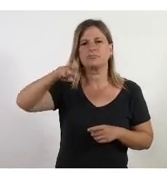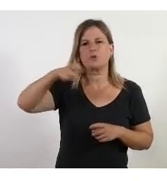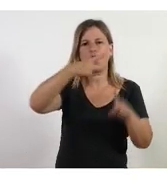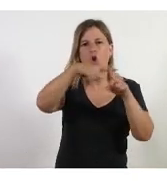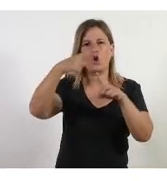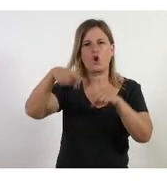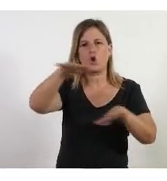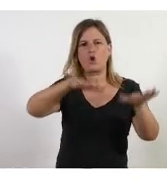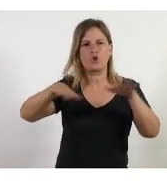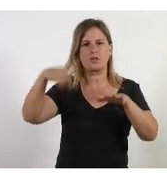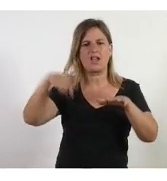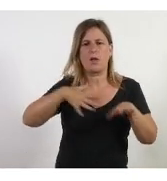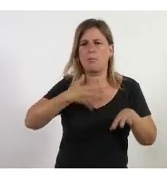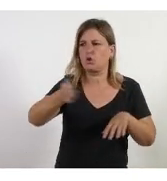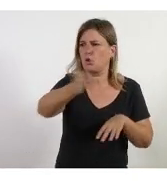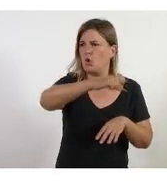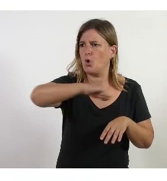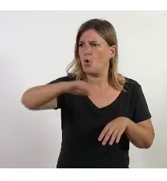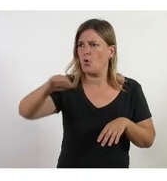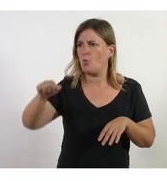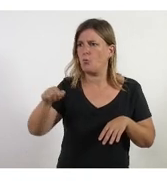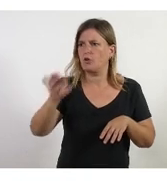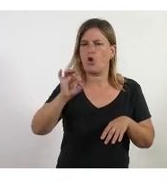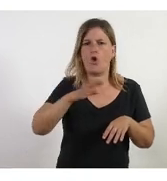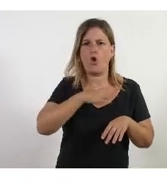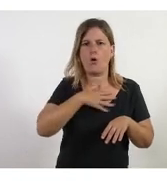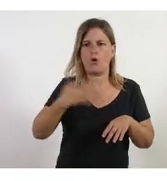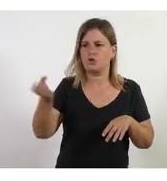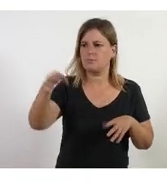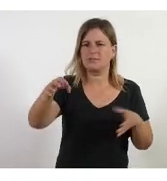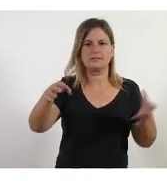Potser que no hi hagi res, potser li vols posar alguna cosa.